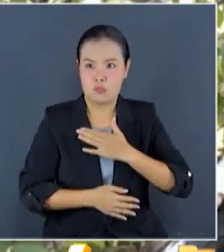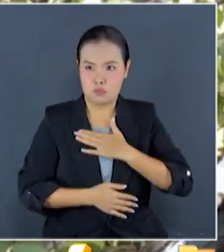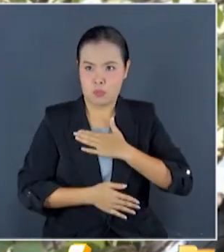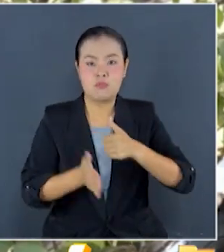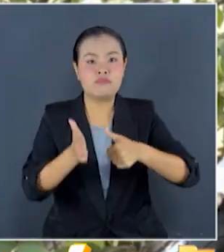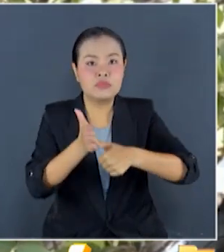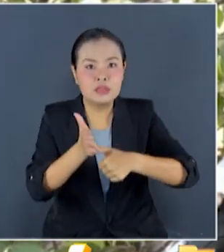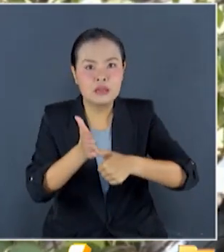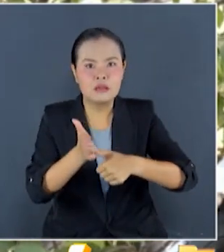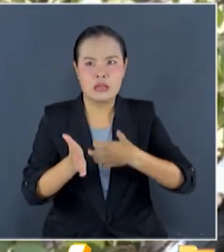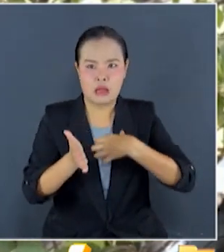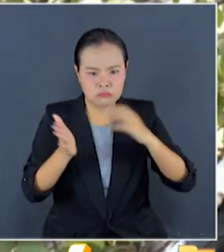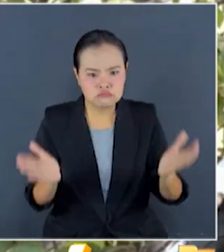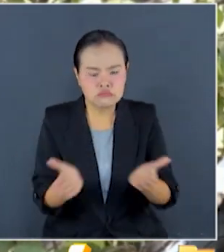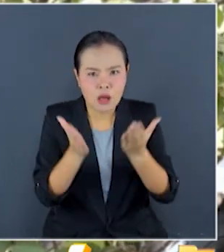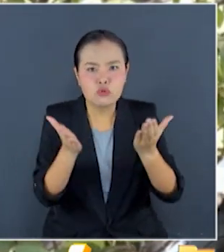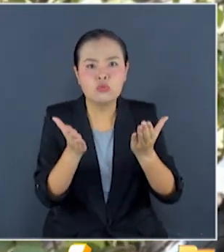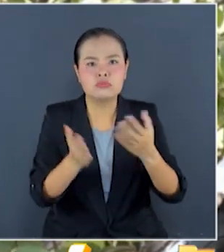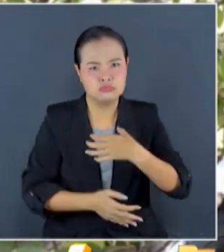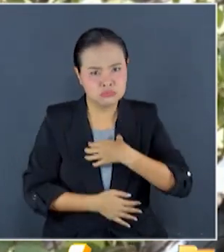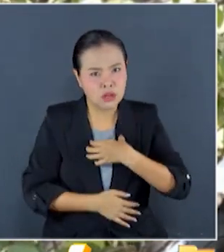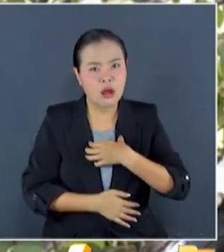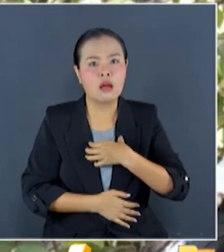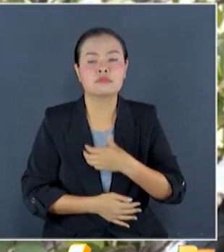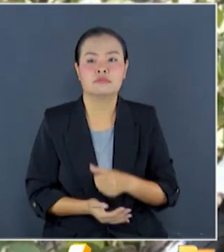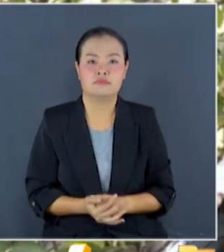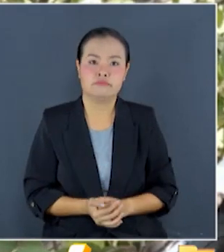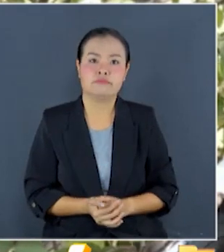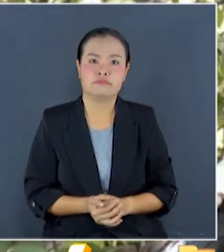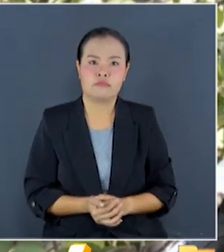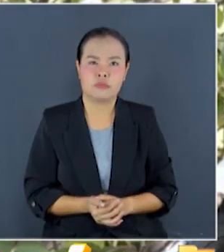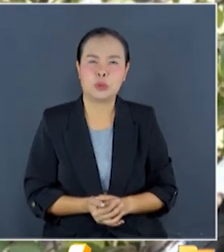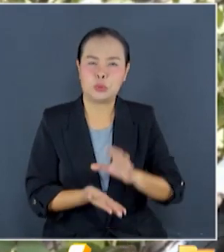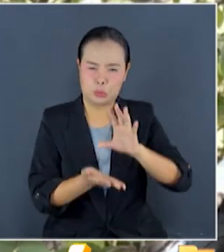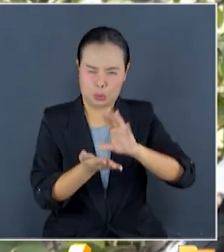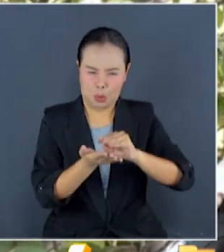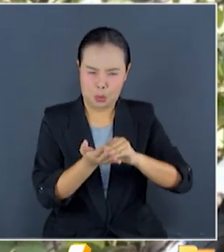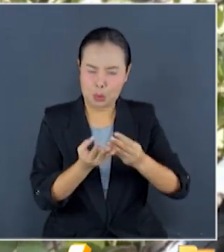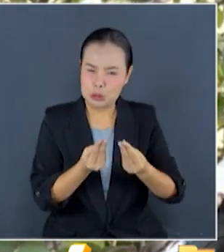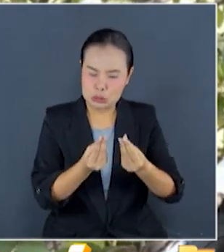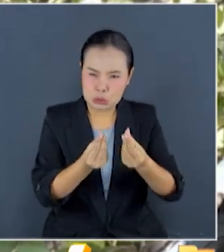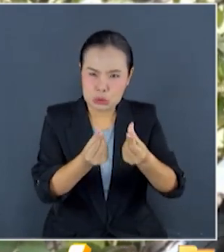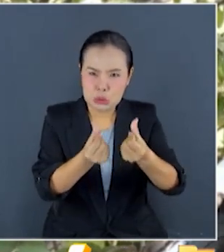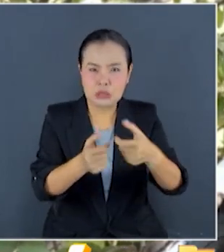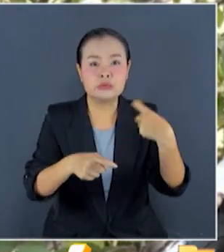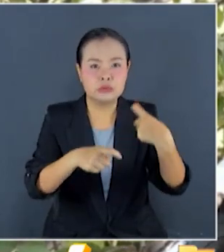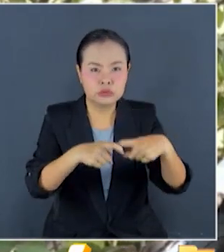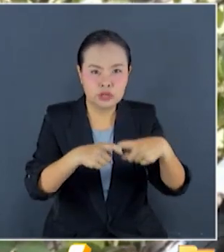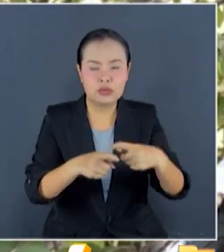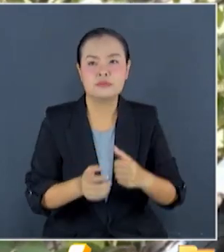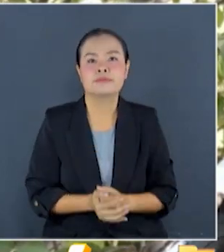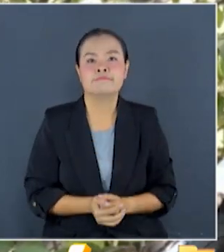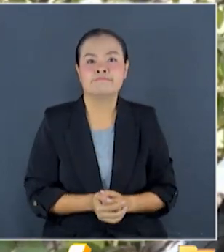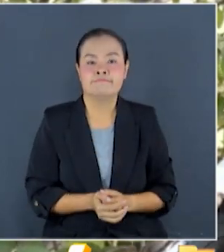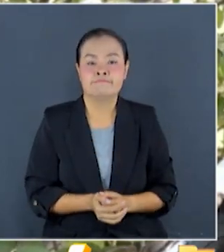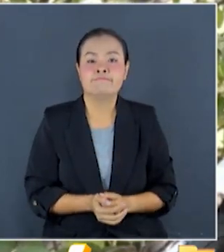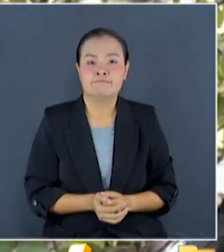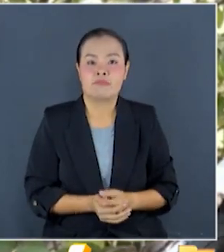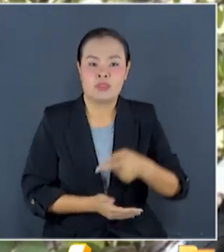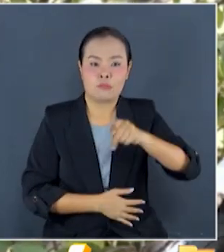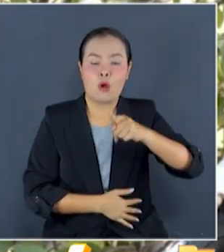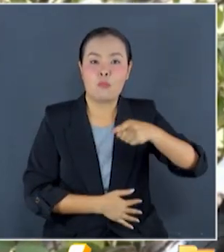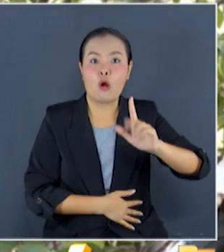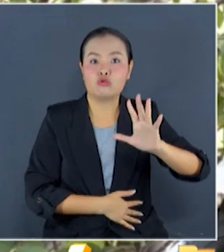เยอะผมต้องการการกระตุ้นเหมือนกันใช่ไหมครับเรื่องนี้เป็นเรื่องที่ละเอียดอ่อนเหมือนกันนะนะครับเพราะฉะนั้นเราดูเรื่องเพราะฉะนั้นก็ทางด้านป